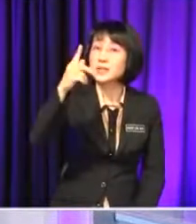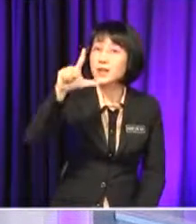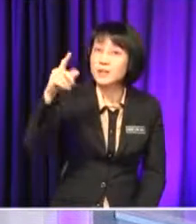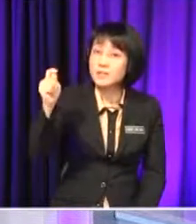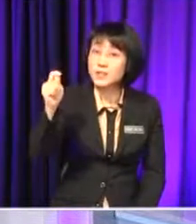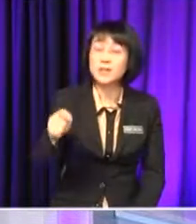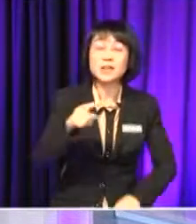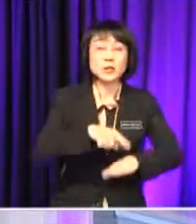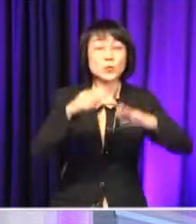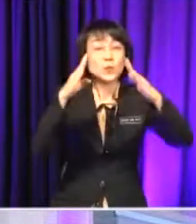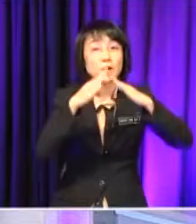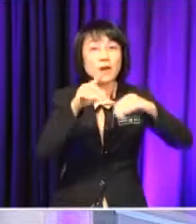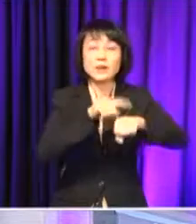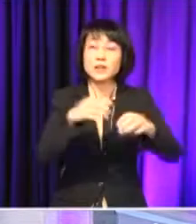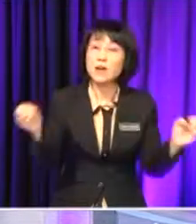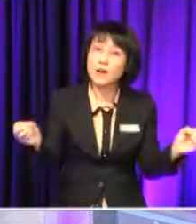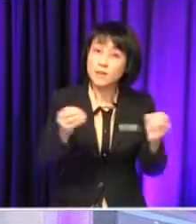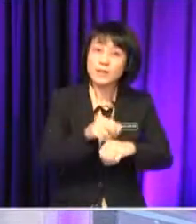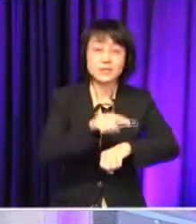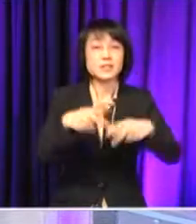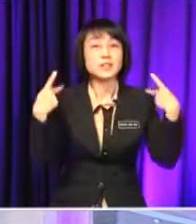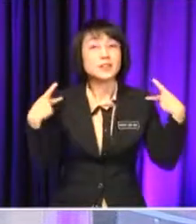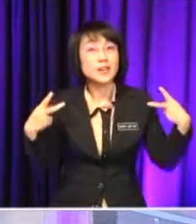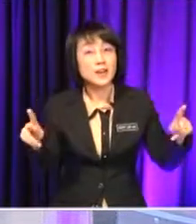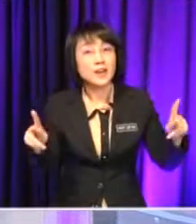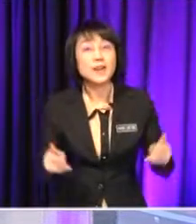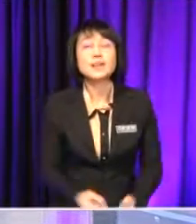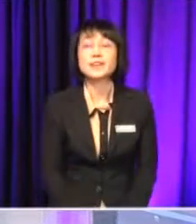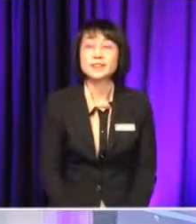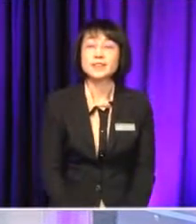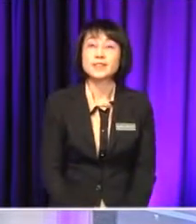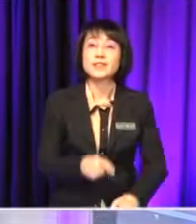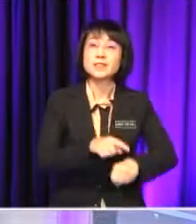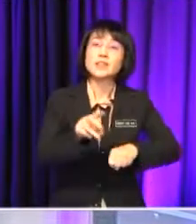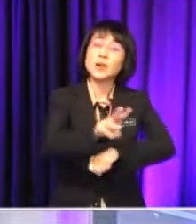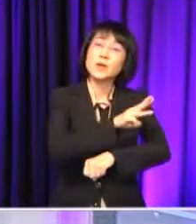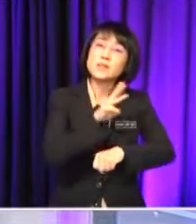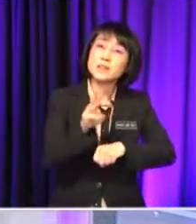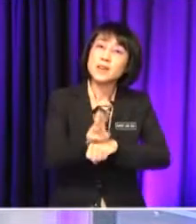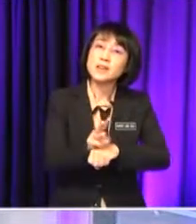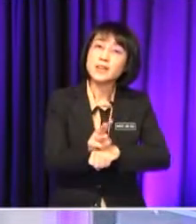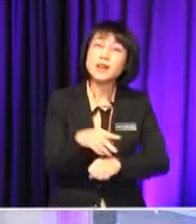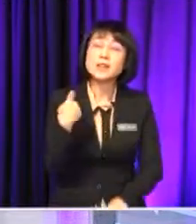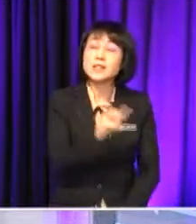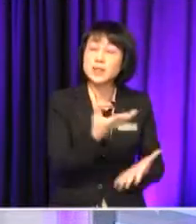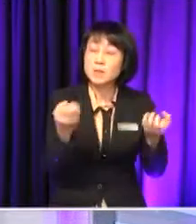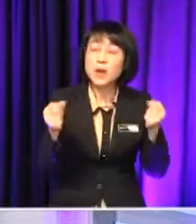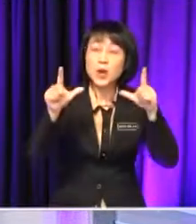mungkin di pejabat ataupun di kedai. Betul. Okey, di kedai dan juga di kawasan-kawasan yang kita hendak